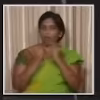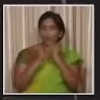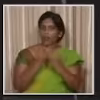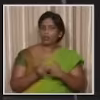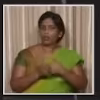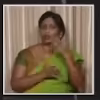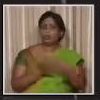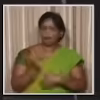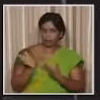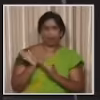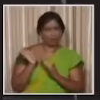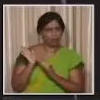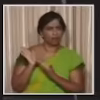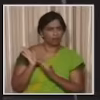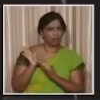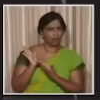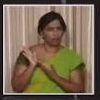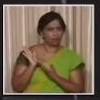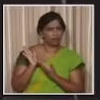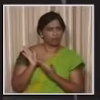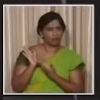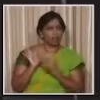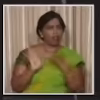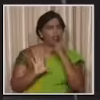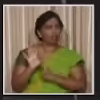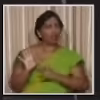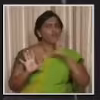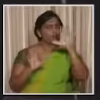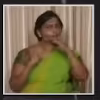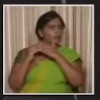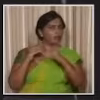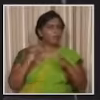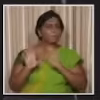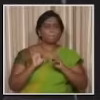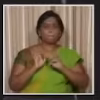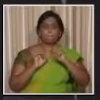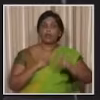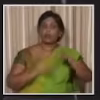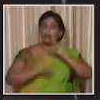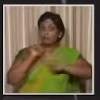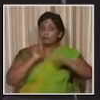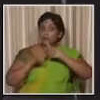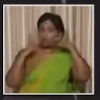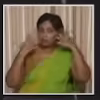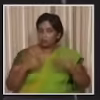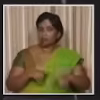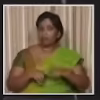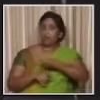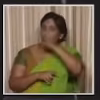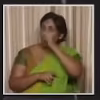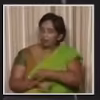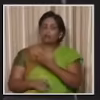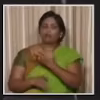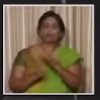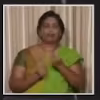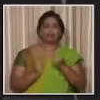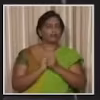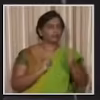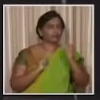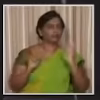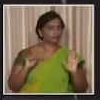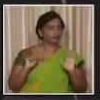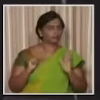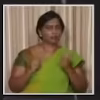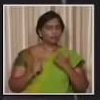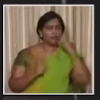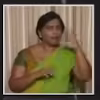වර්තාවේ තියෙනවා. මේ විගණන වර්තාව තියෙනවා. අවුරුදු පහේම පාලක මණ්ඩල රැස්වීම තියලා තමයි ආවරණ අනුමැතිය යටත්ව තමයි සියල්ල කරලා